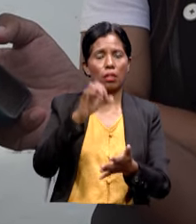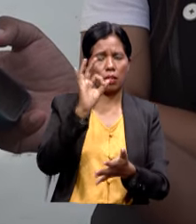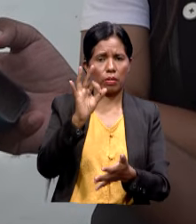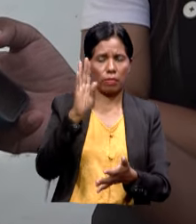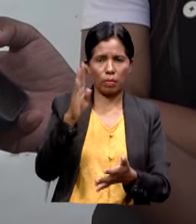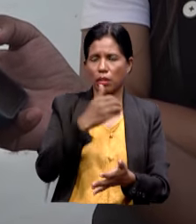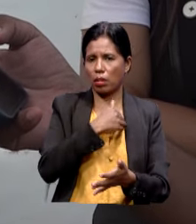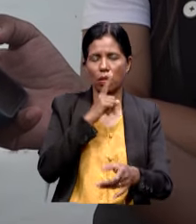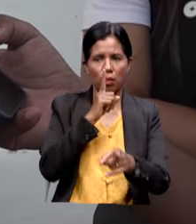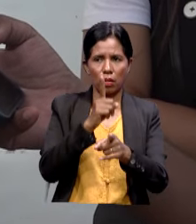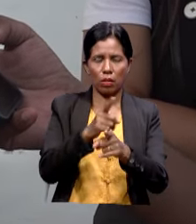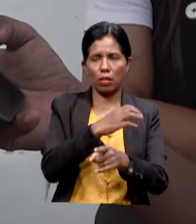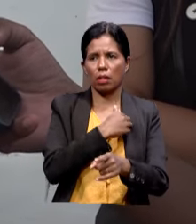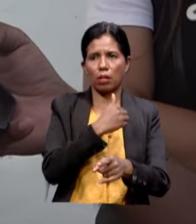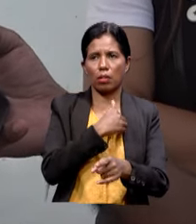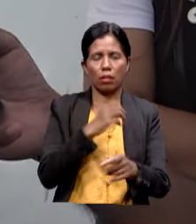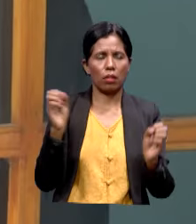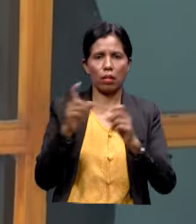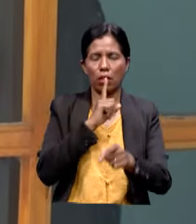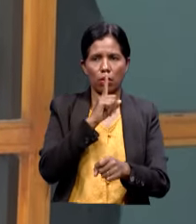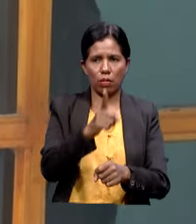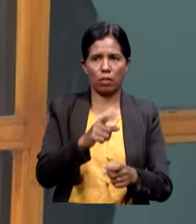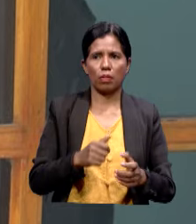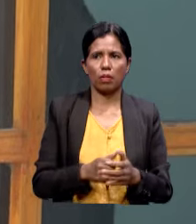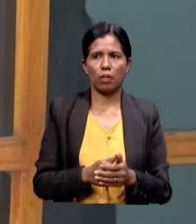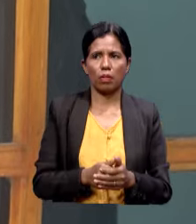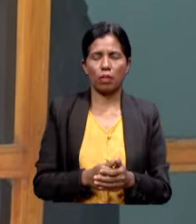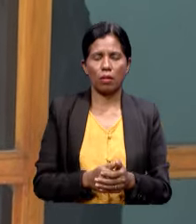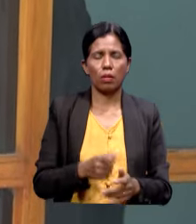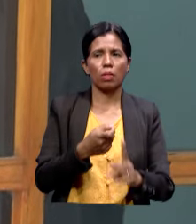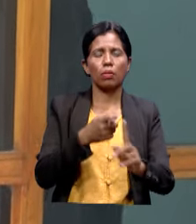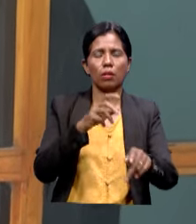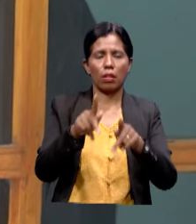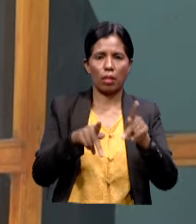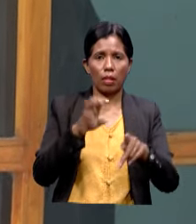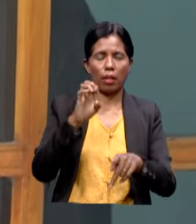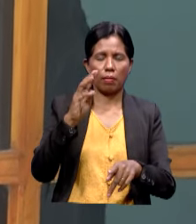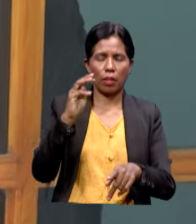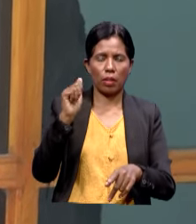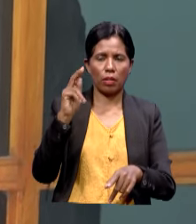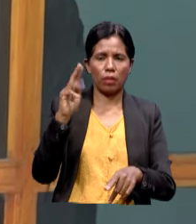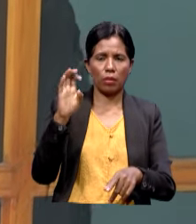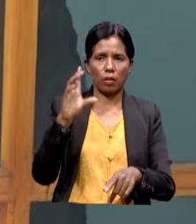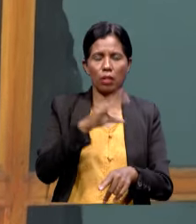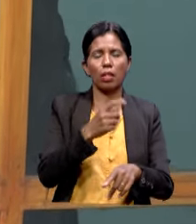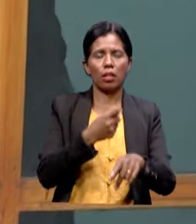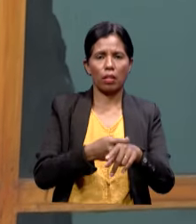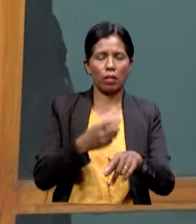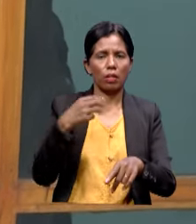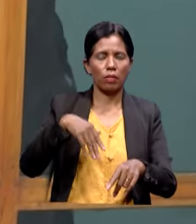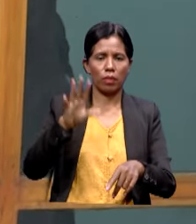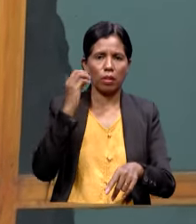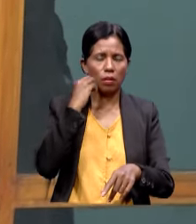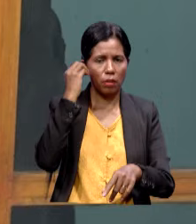sidau claro sidau clear no la los tur cronologia José Manuel Muniz Martins da Costa momento neba nia fila